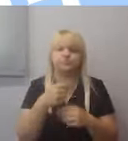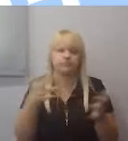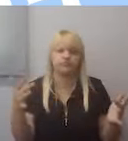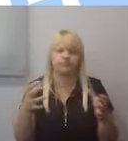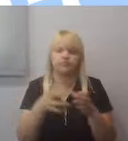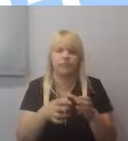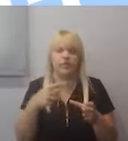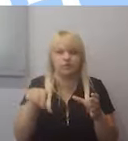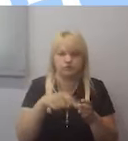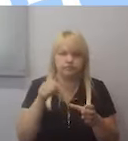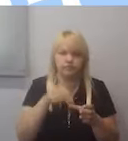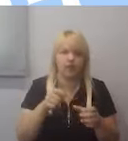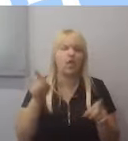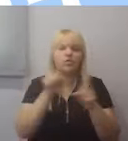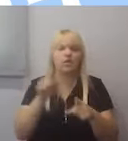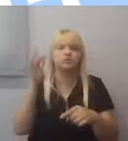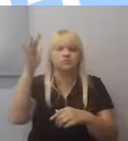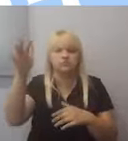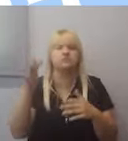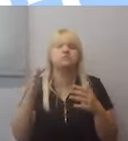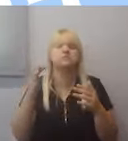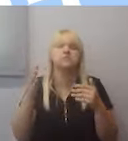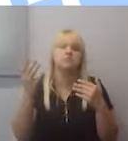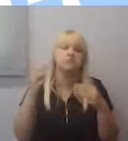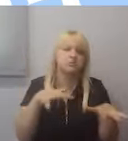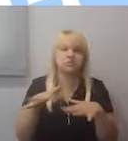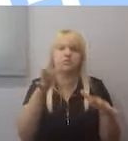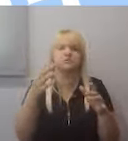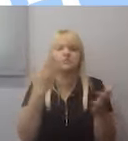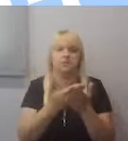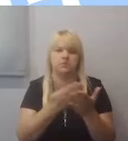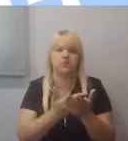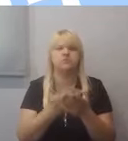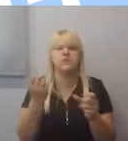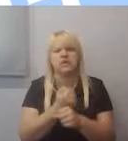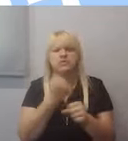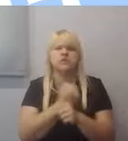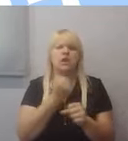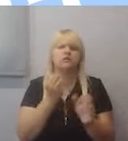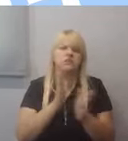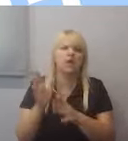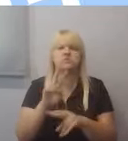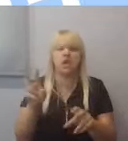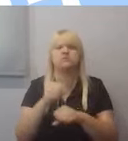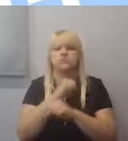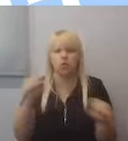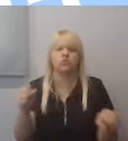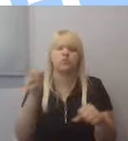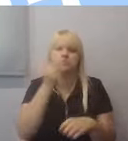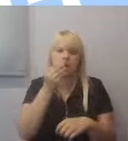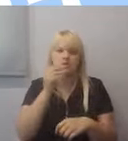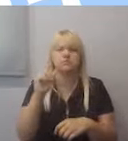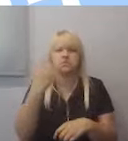un tad preventīvie pasākumi kā piemēri tad piemēram izstrādā kārtību kā nodrošina piemēram šo te pārtikas pirmās